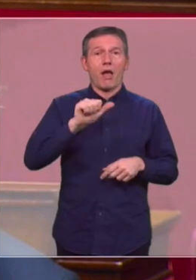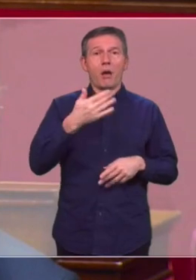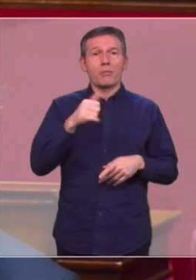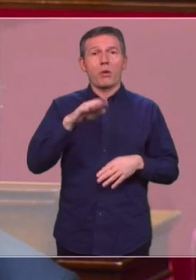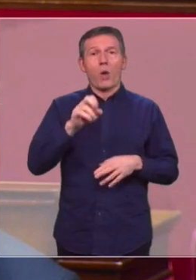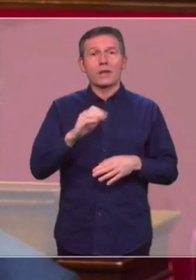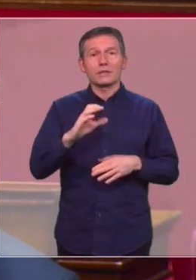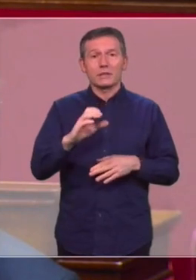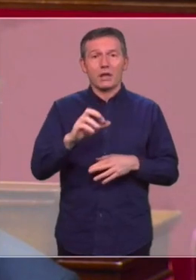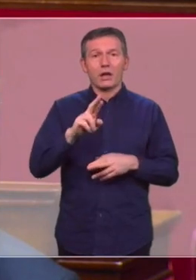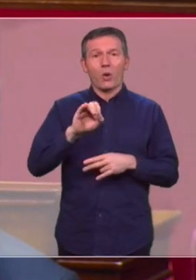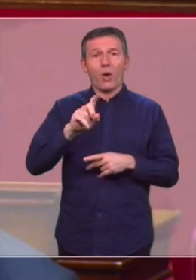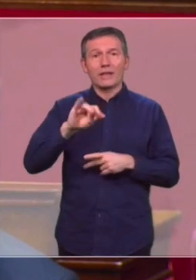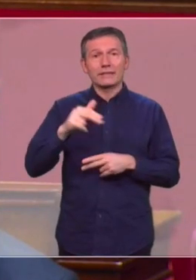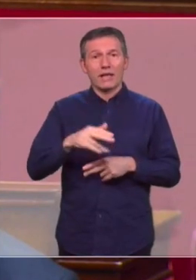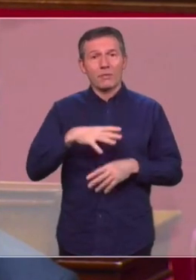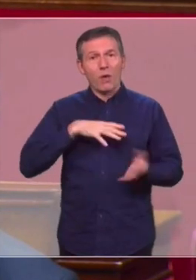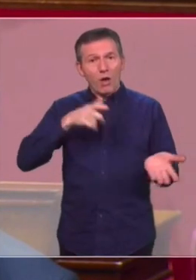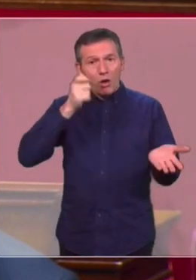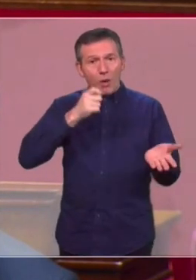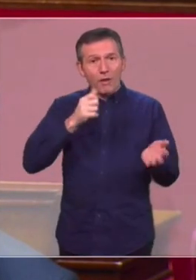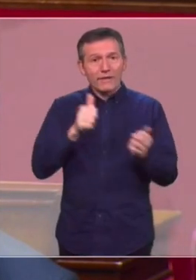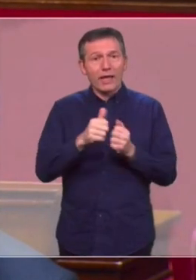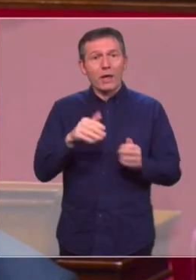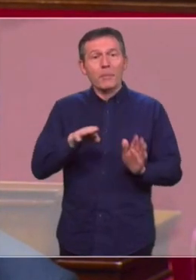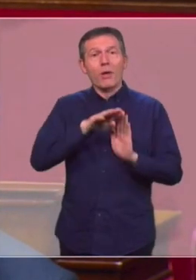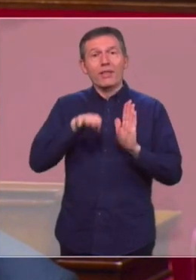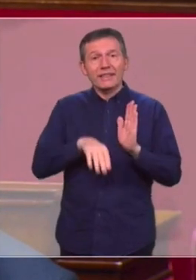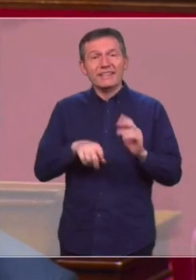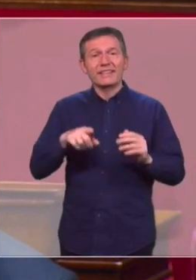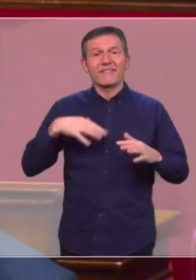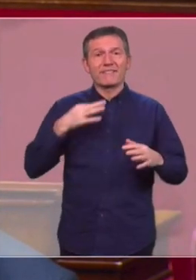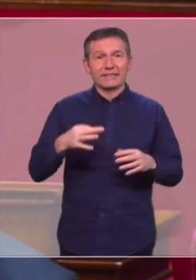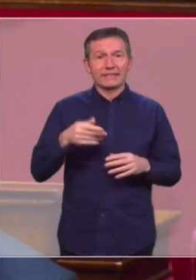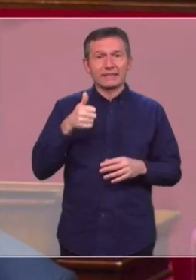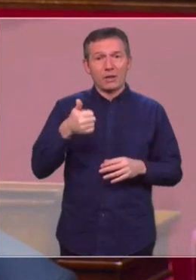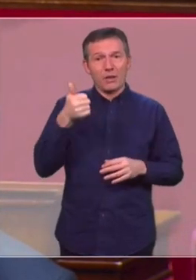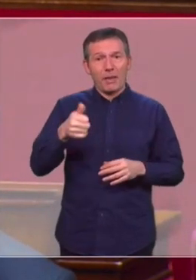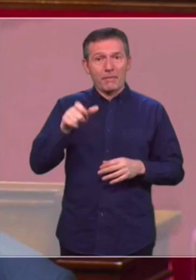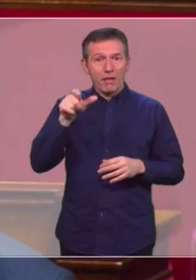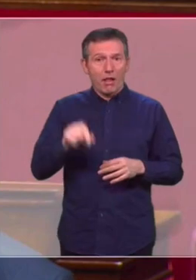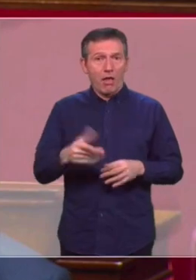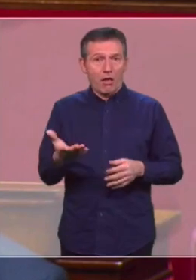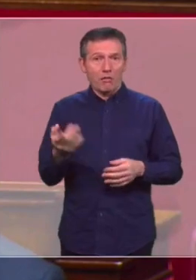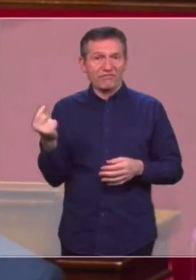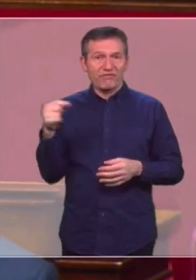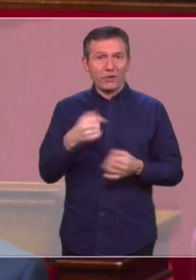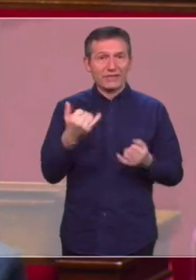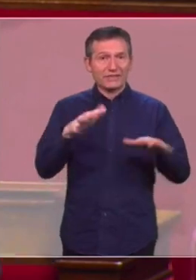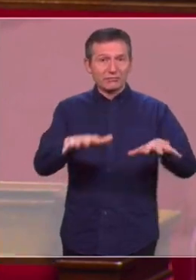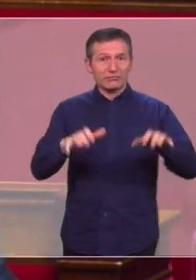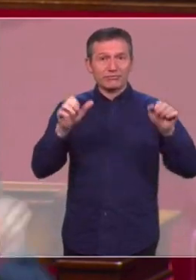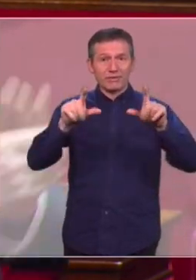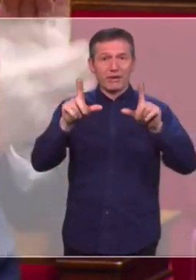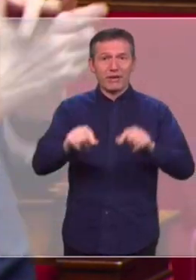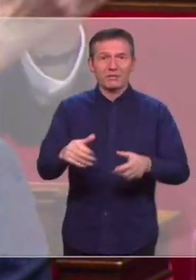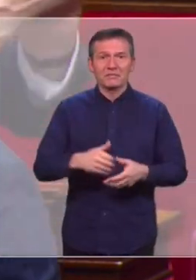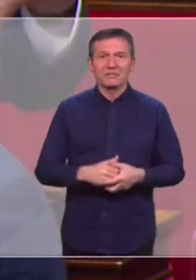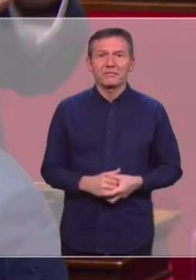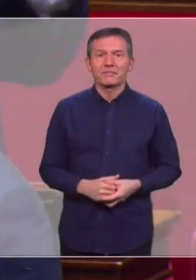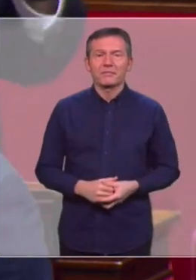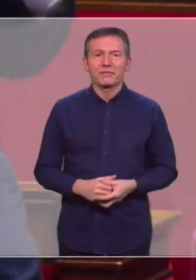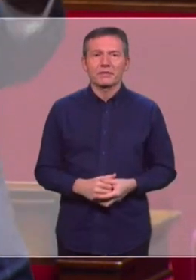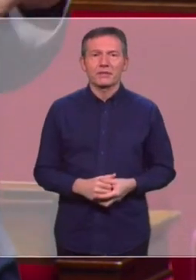rendre hommage en présence de son petit-fils, Pierre Caillot-Croizat, qui est dans les tribunes.